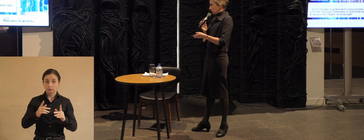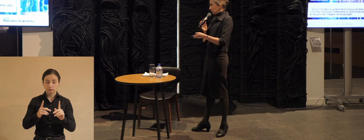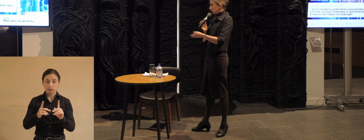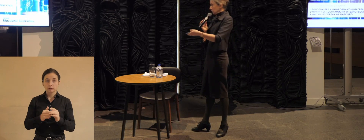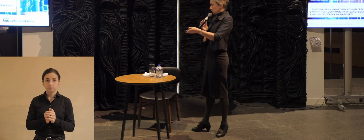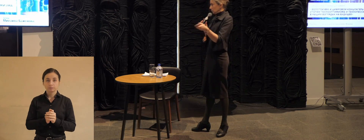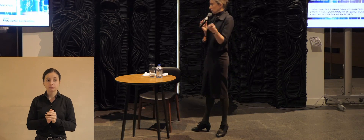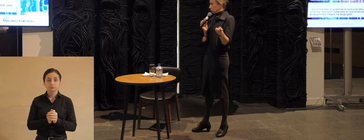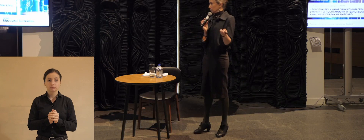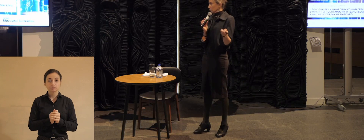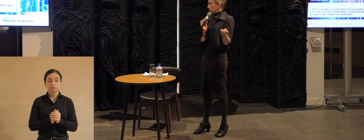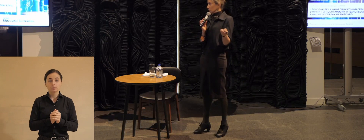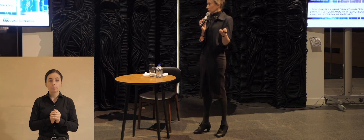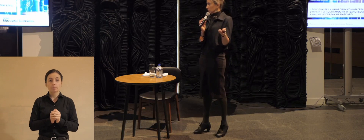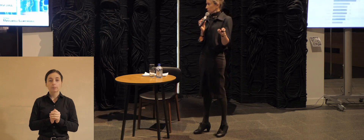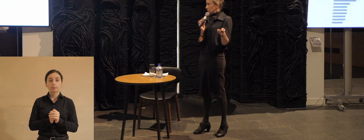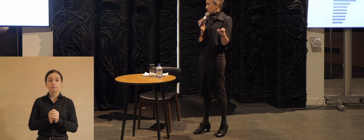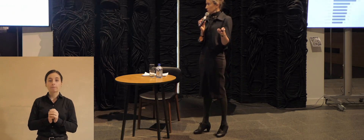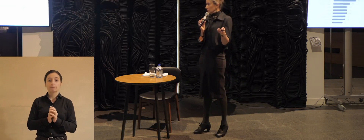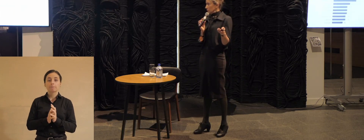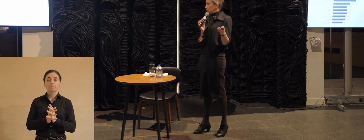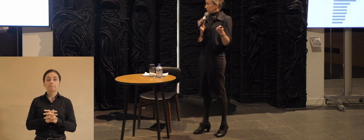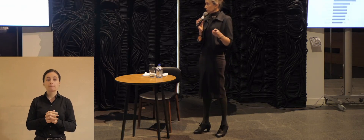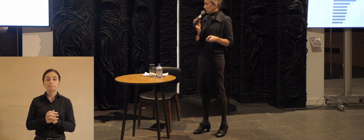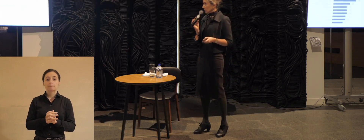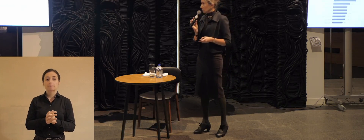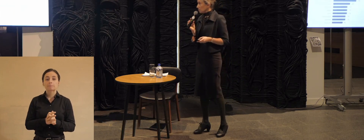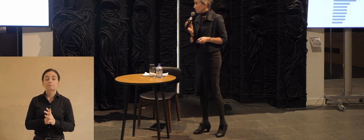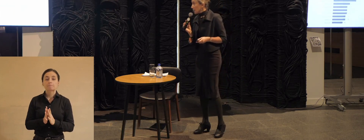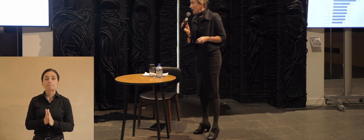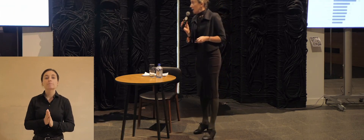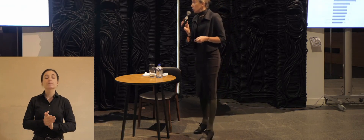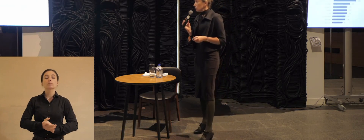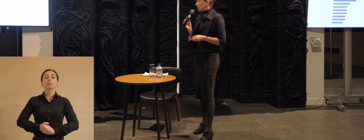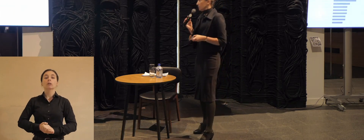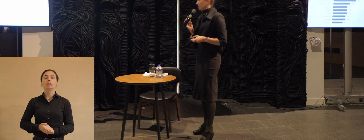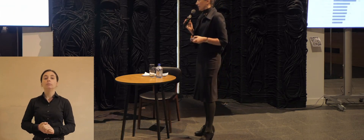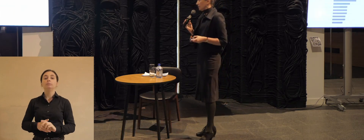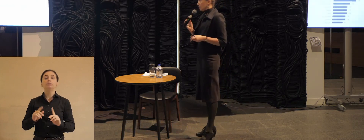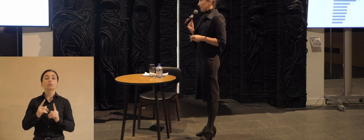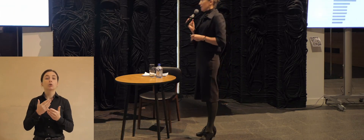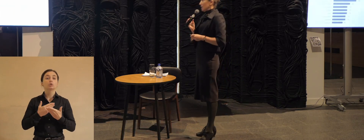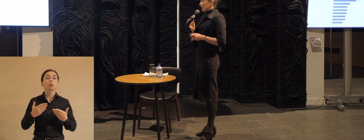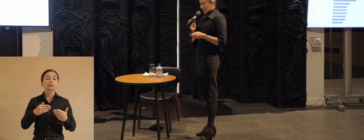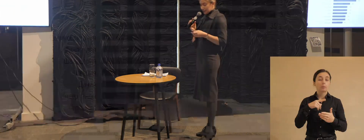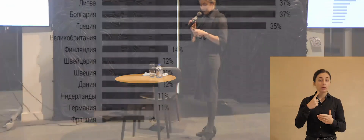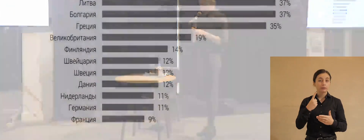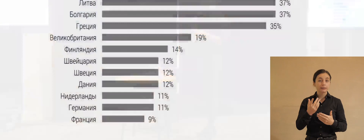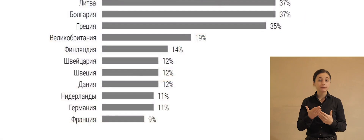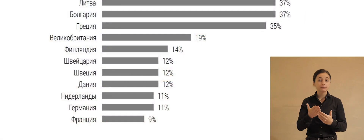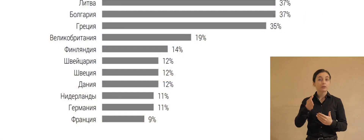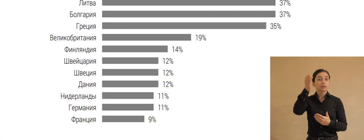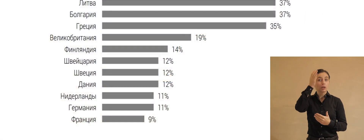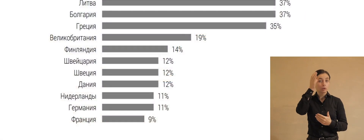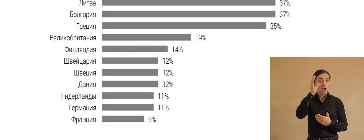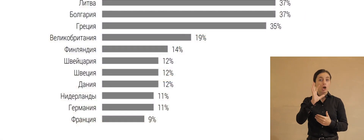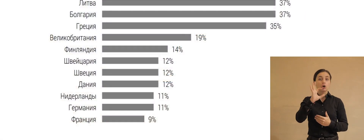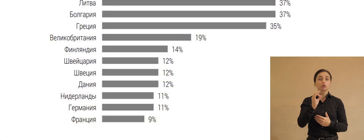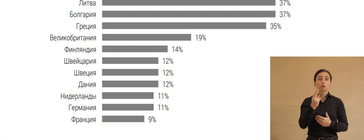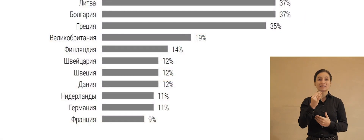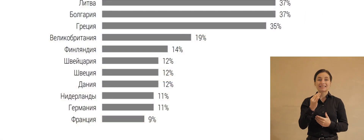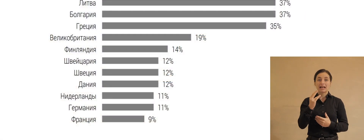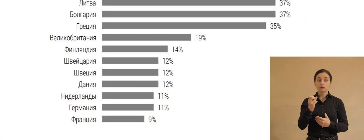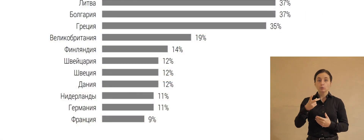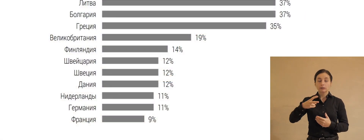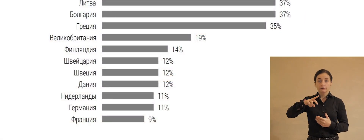говорит нам, что нам кто говорит? Вот так вот, что нам говорит наука социология. Значит,